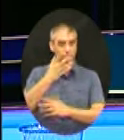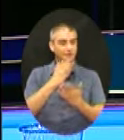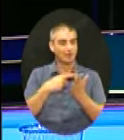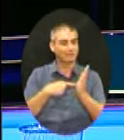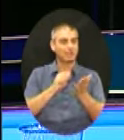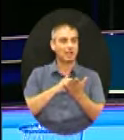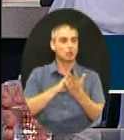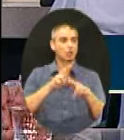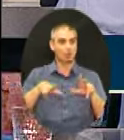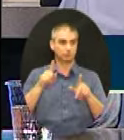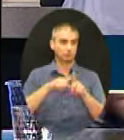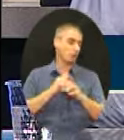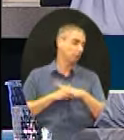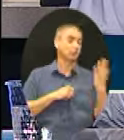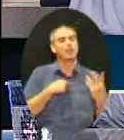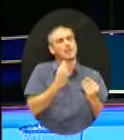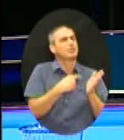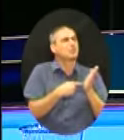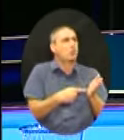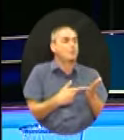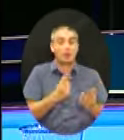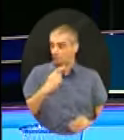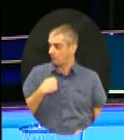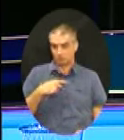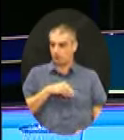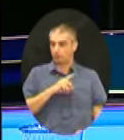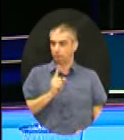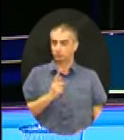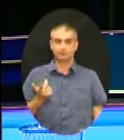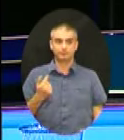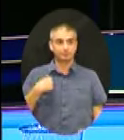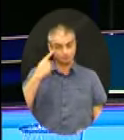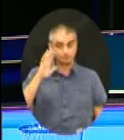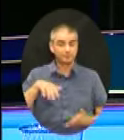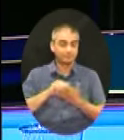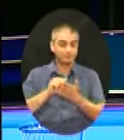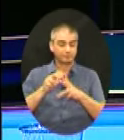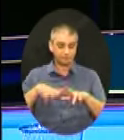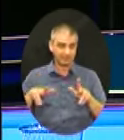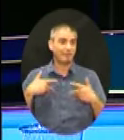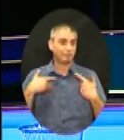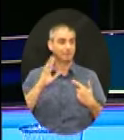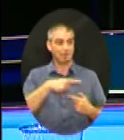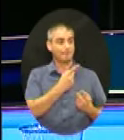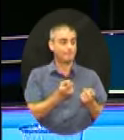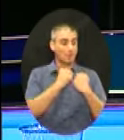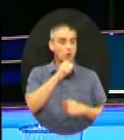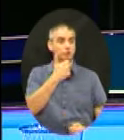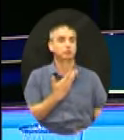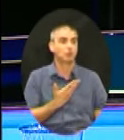הארץ ככותב א אבל אני חולק על זה זאת אומרת אני חושב שגם הארץ ולשמחתי גם מקור